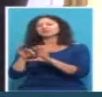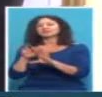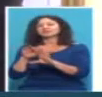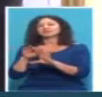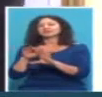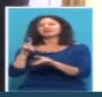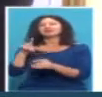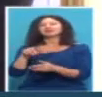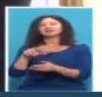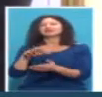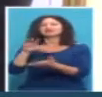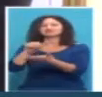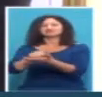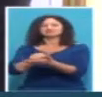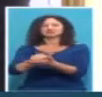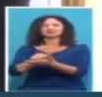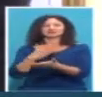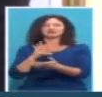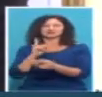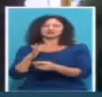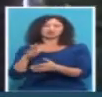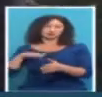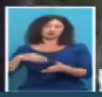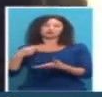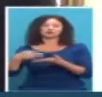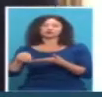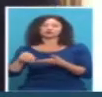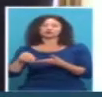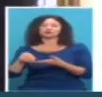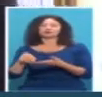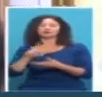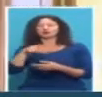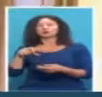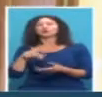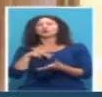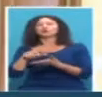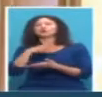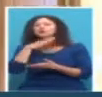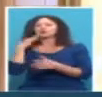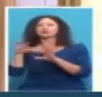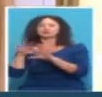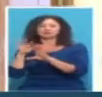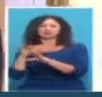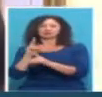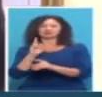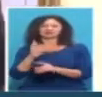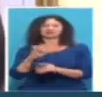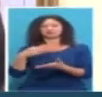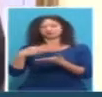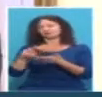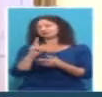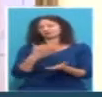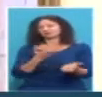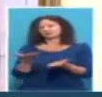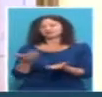забронировать ту квартиру, которая вам понравится. И приобрести, вот, по-моему, кстати, люди ходят уже, выбирают квартиру, и приобрести эту квартиру.